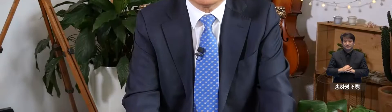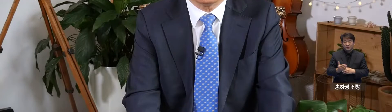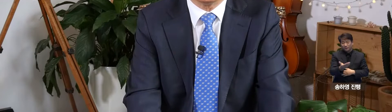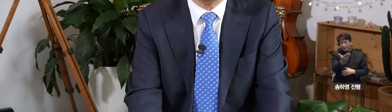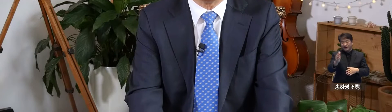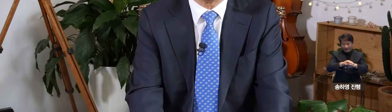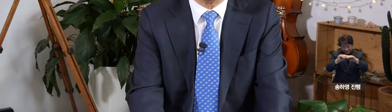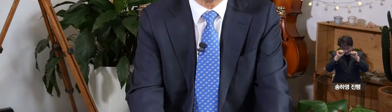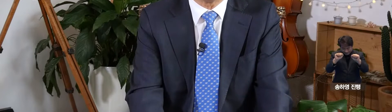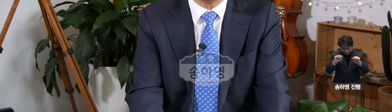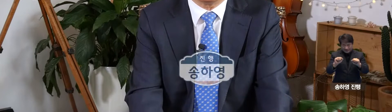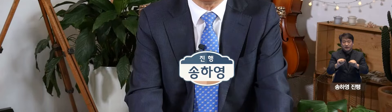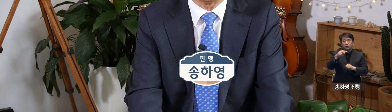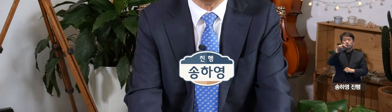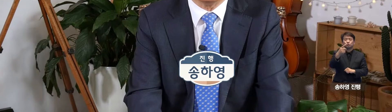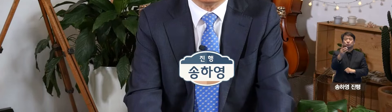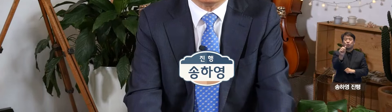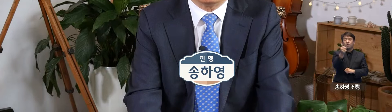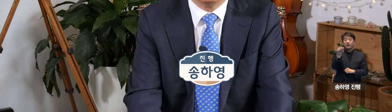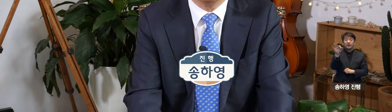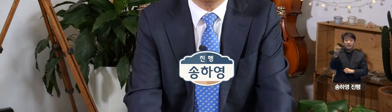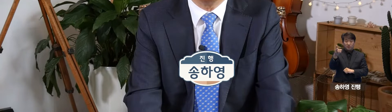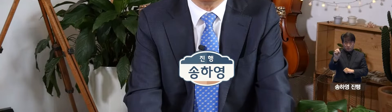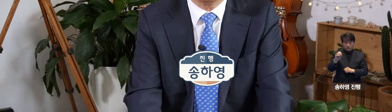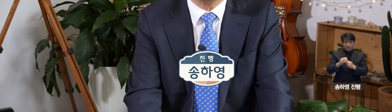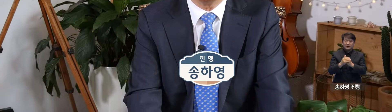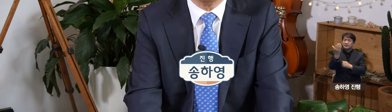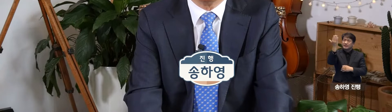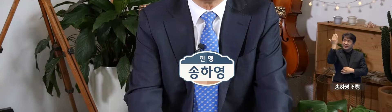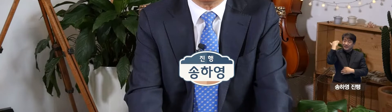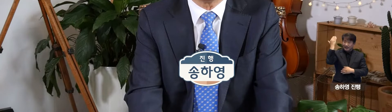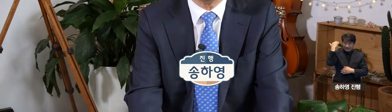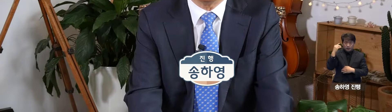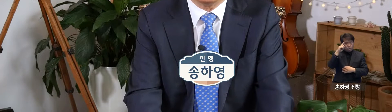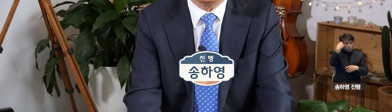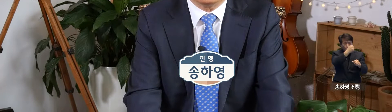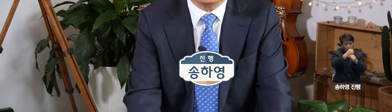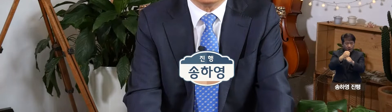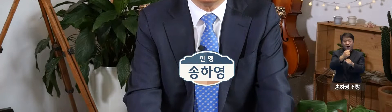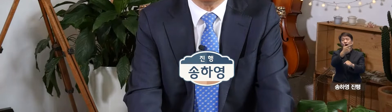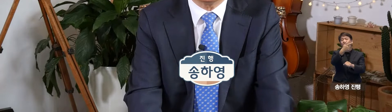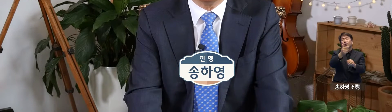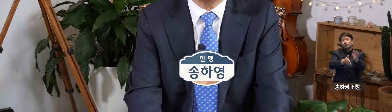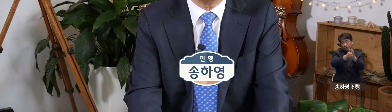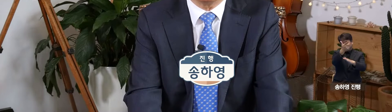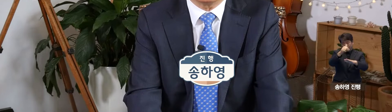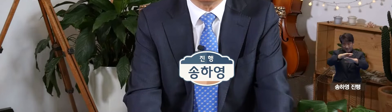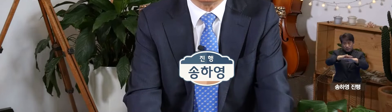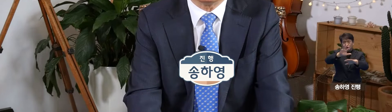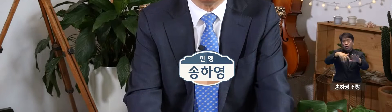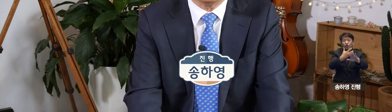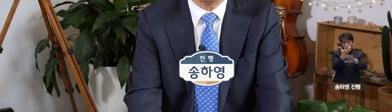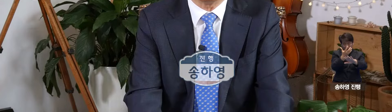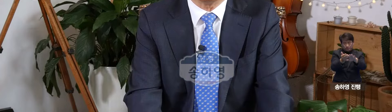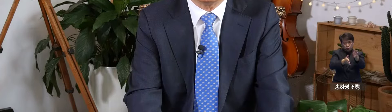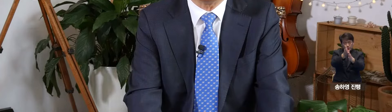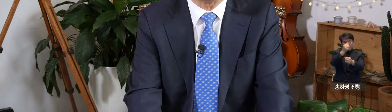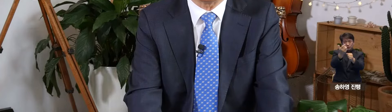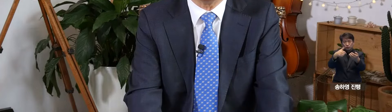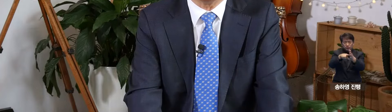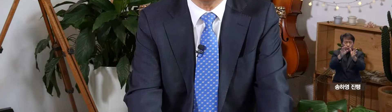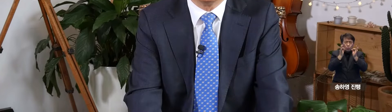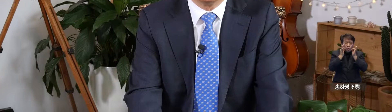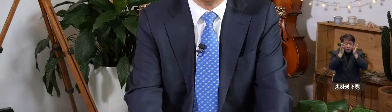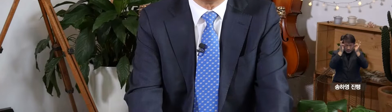시청자 여러분 안녕하십니까? 송하영입니다. 지난 시간에는 과학도시 대전의 혁신 생태계 조성을 위해서